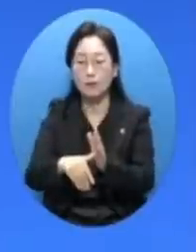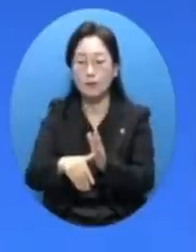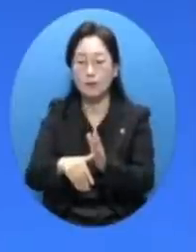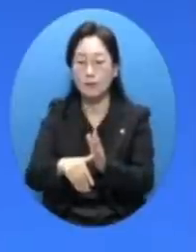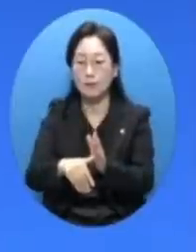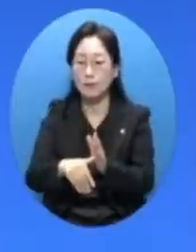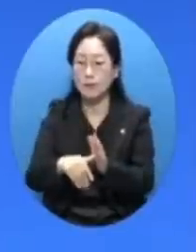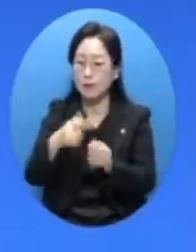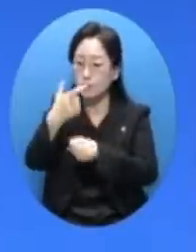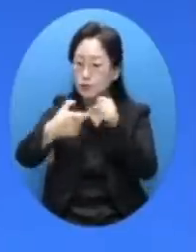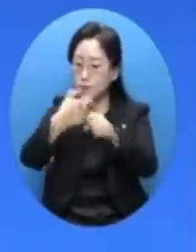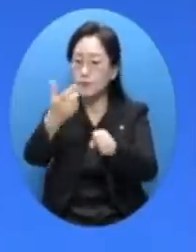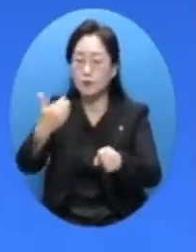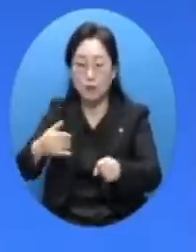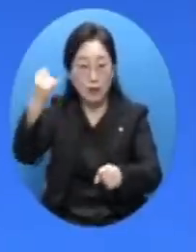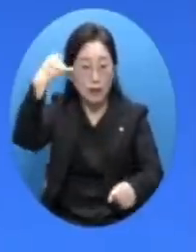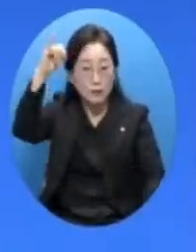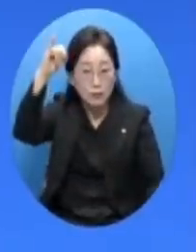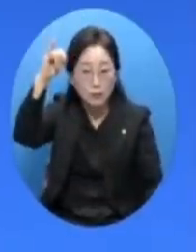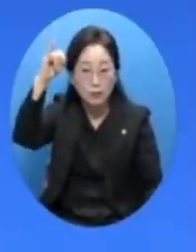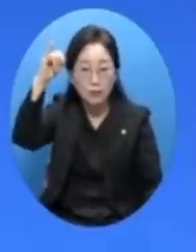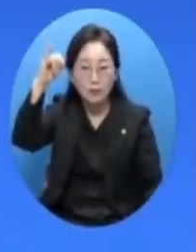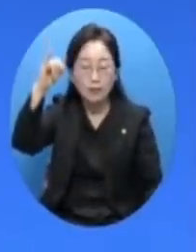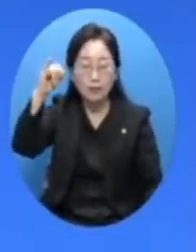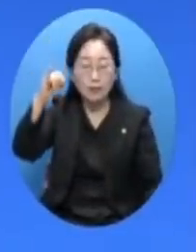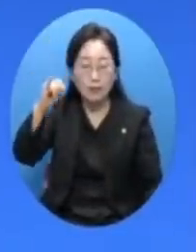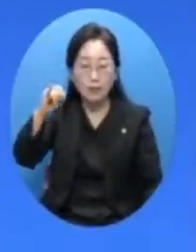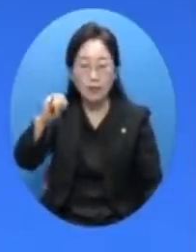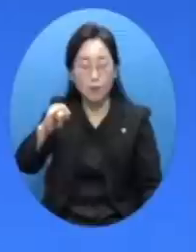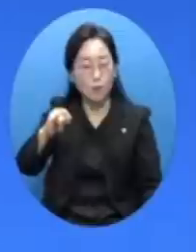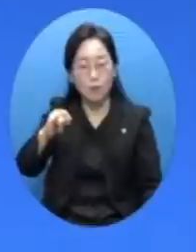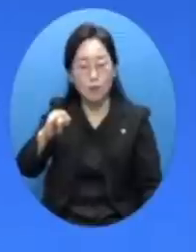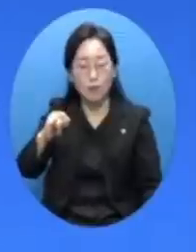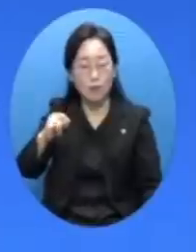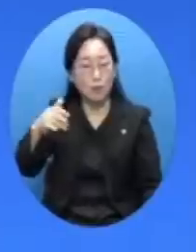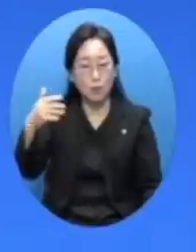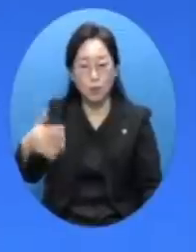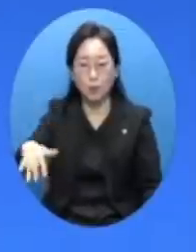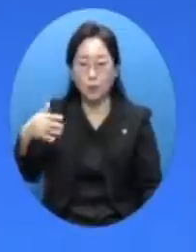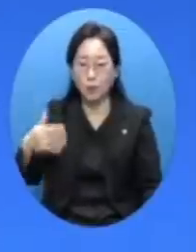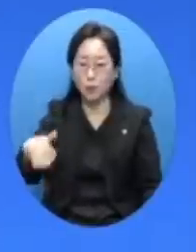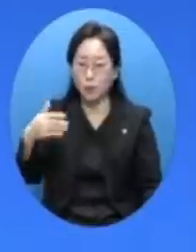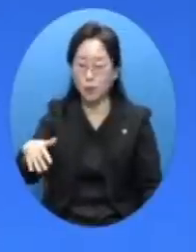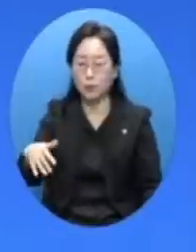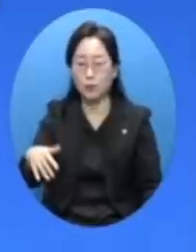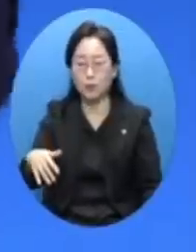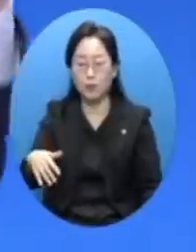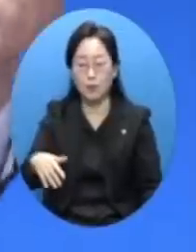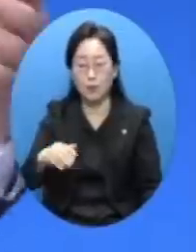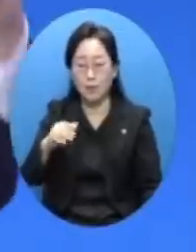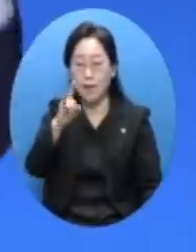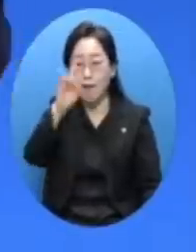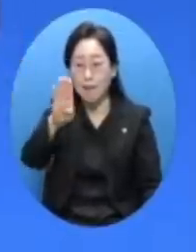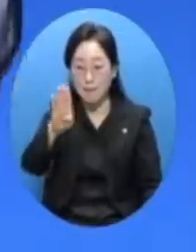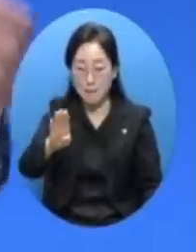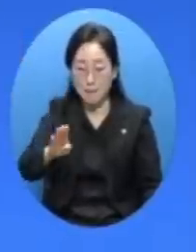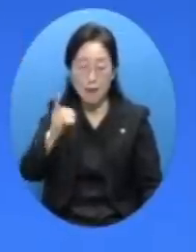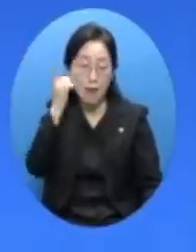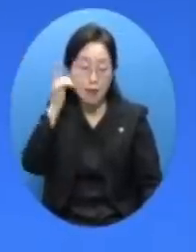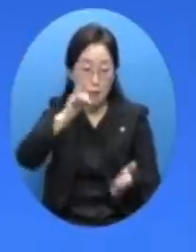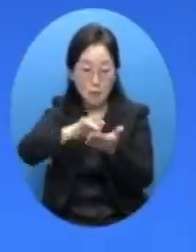지금 60년 전에 이런 아이디어를 낸다는 것은 벌써 60년 우리보다 앞서가는 거예요. 60년 전에 배달하는 그 앱을 배달하는